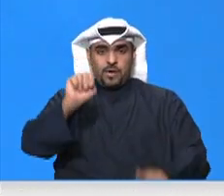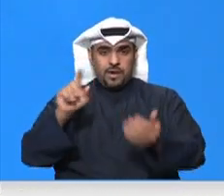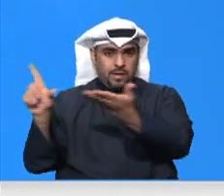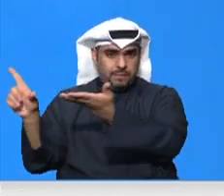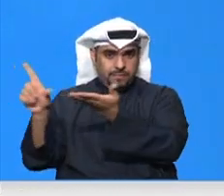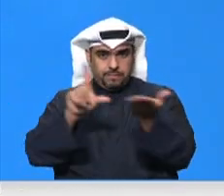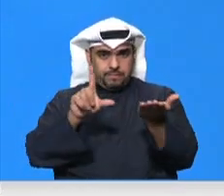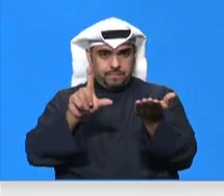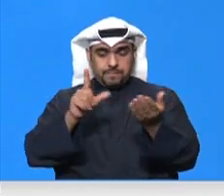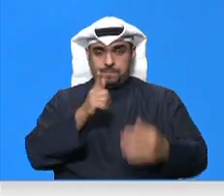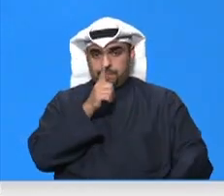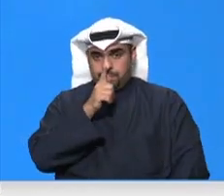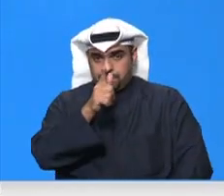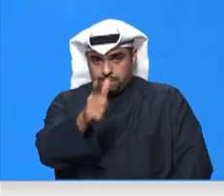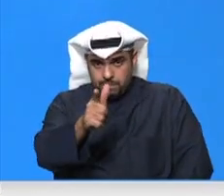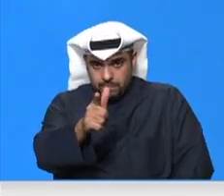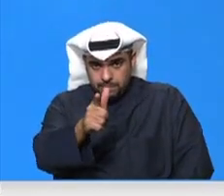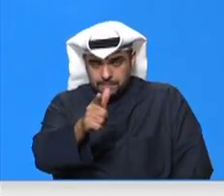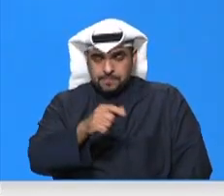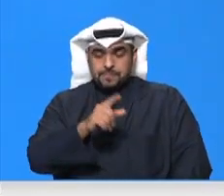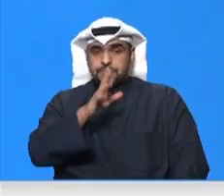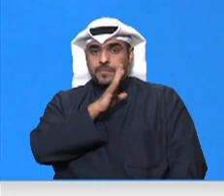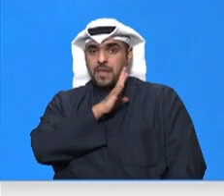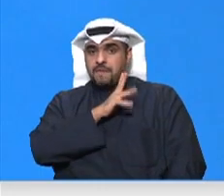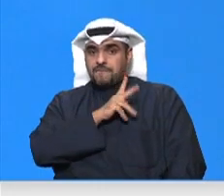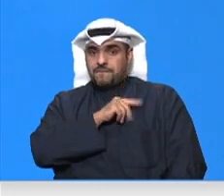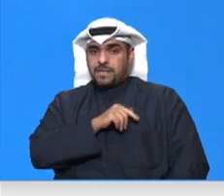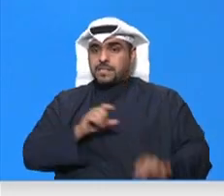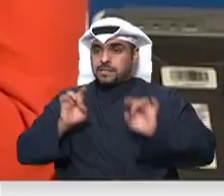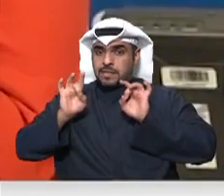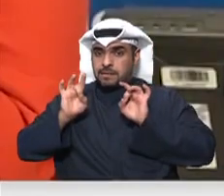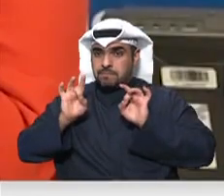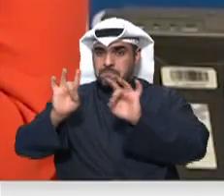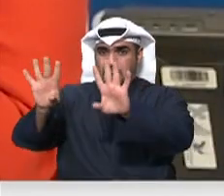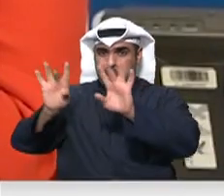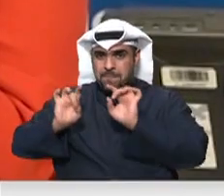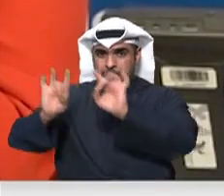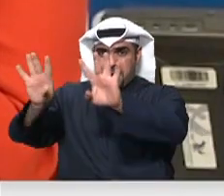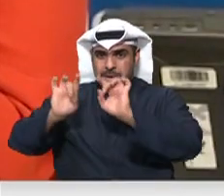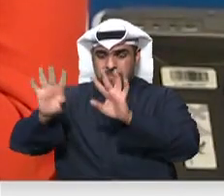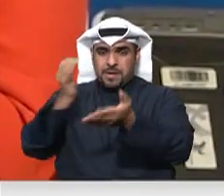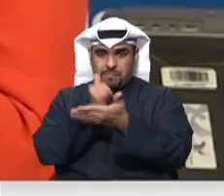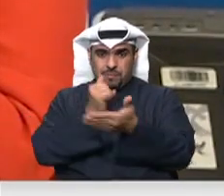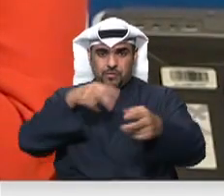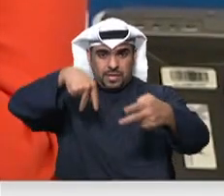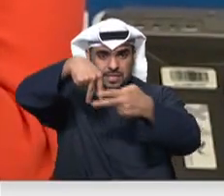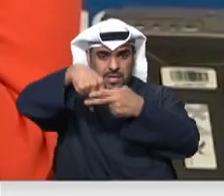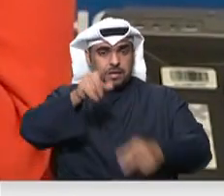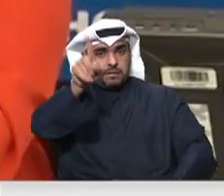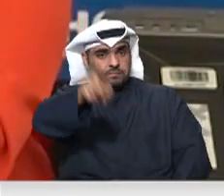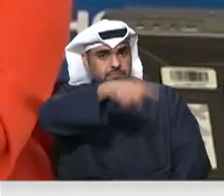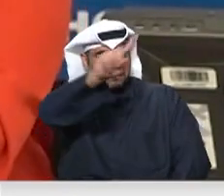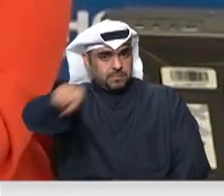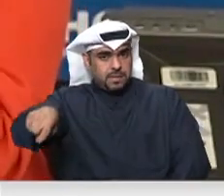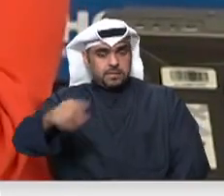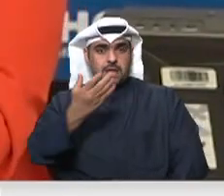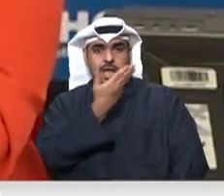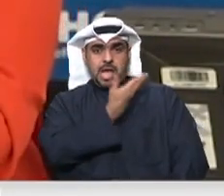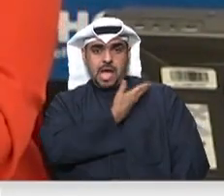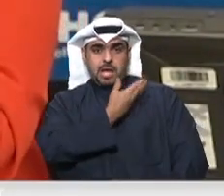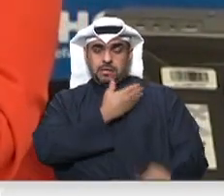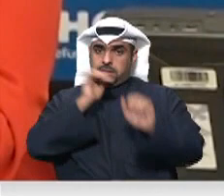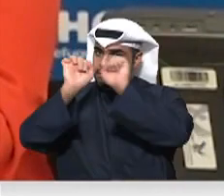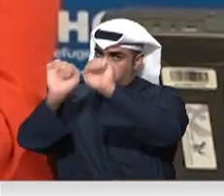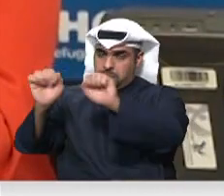التهديدات الإسرائيلية لطرد الفلسطينيين خارج غزة، واشتكى من تراجع التمويل الدولي لدعم